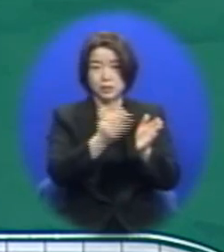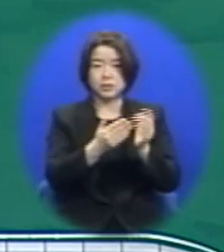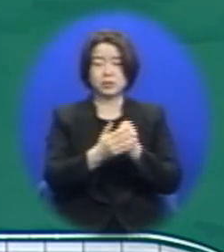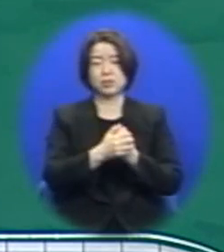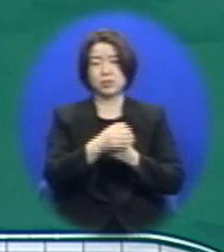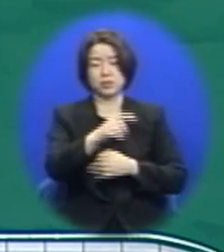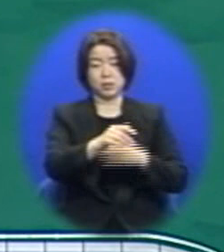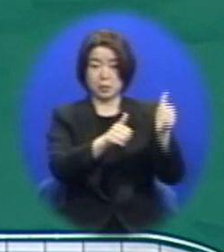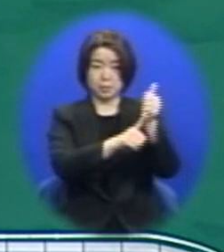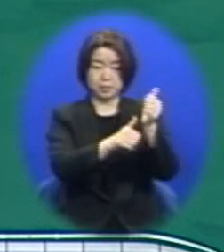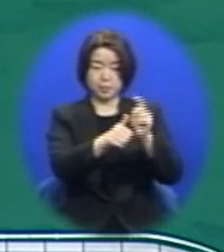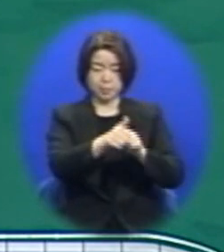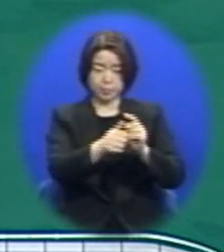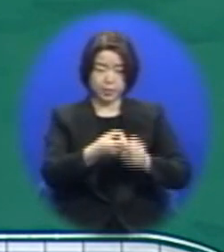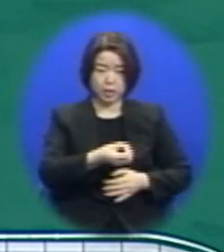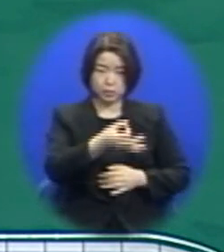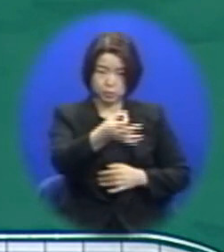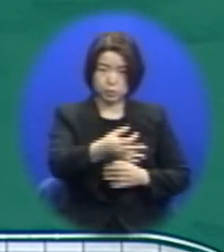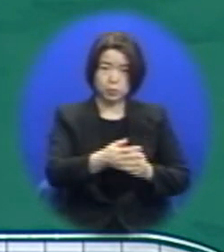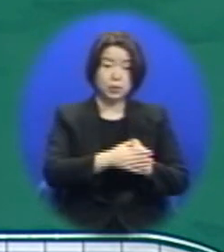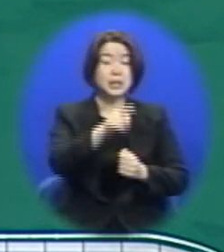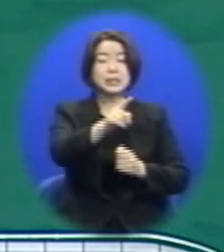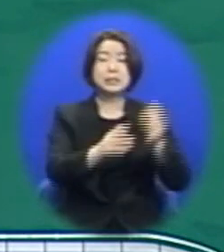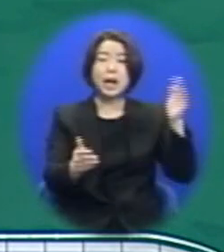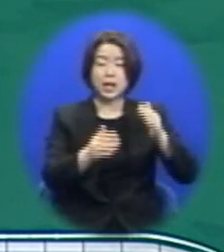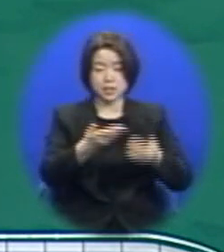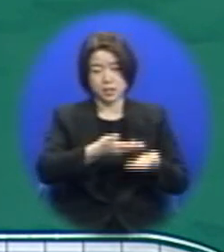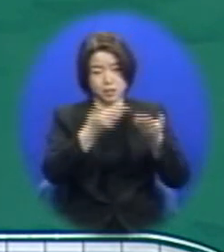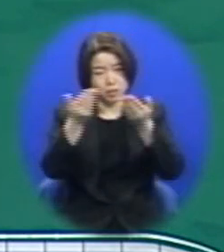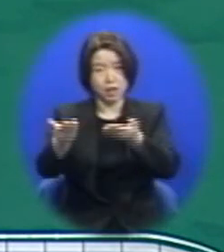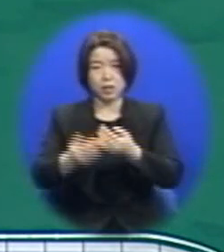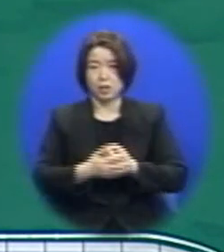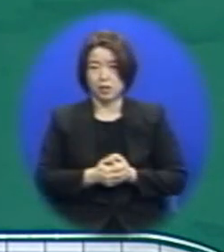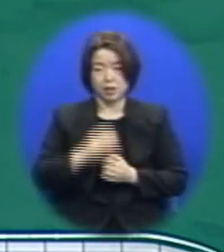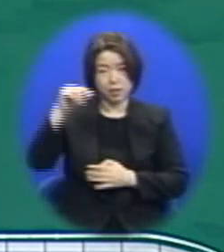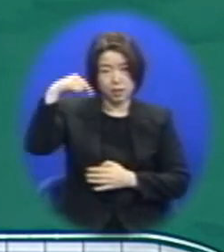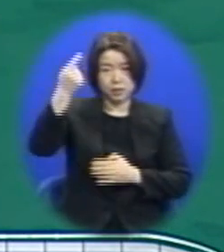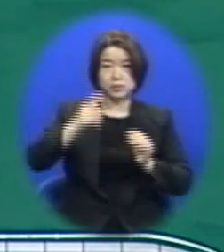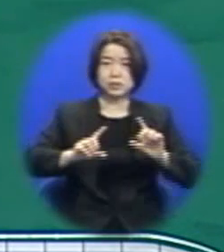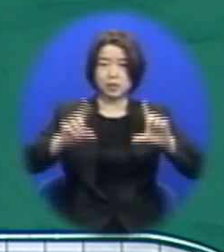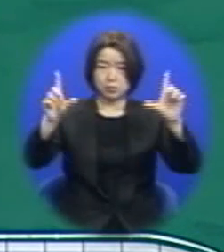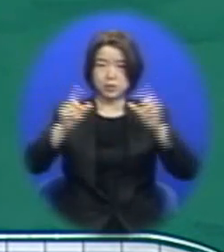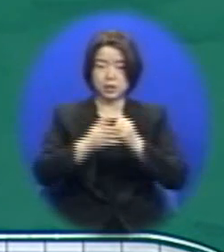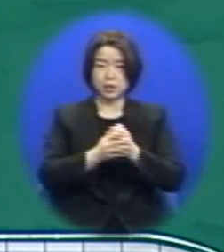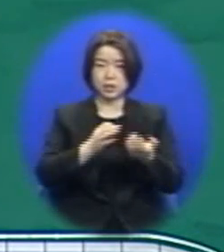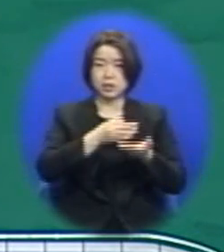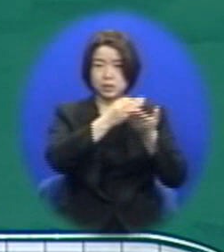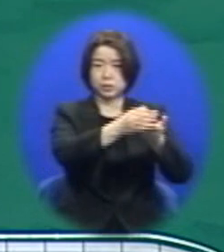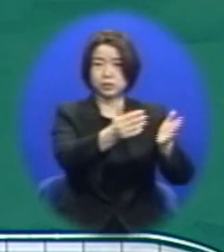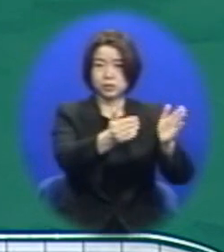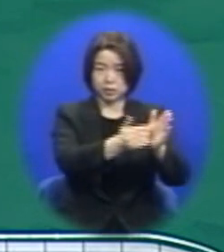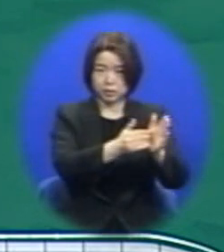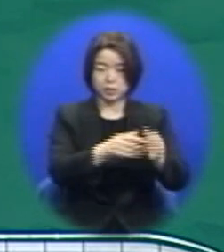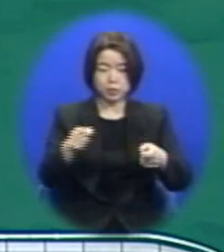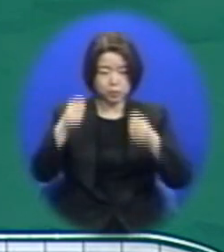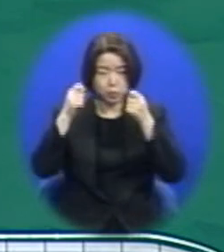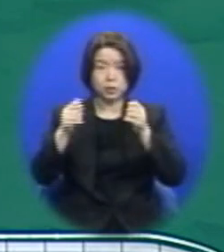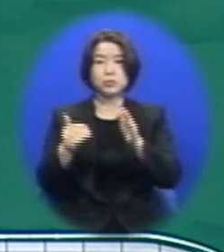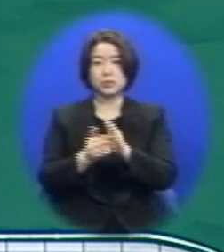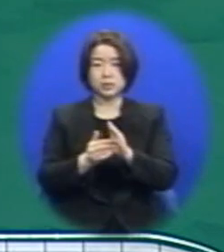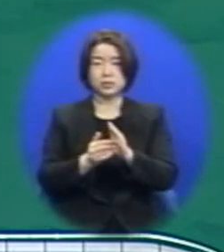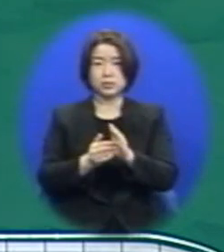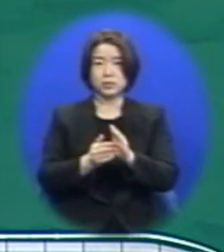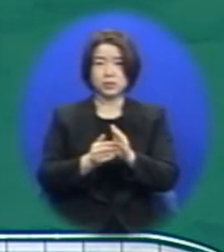목사님께 전해드리라고 보냈어요. 그랬더니 그 다음날 등록을 마쳐서 졸업을 하게 됐다고